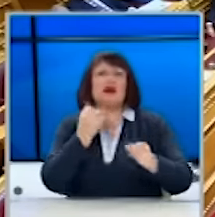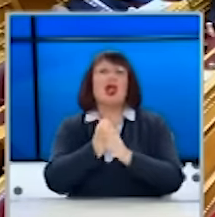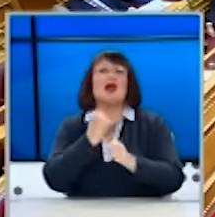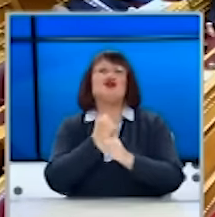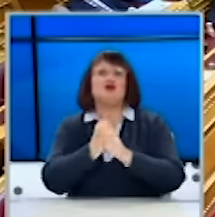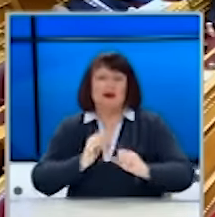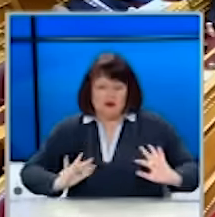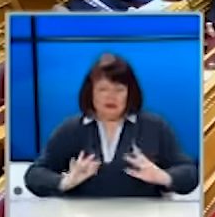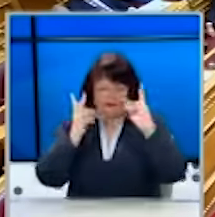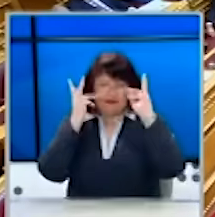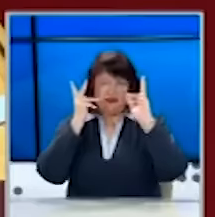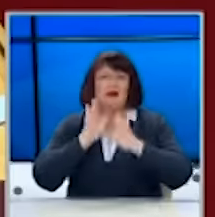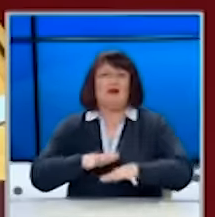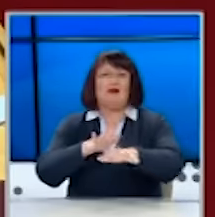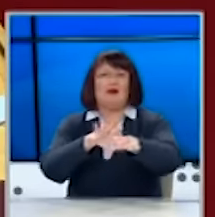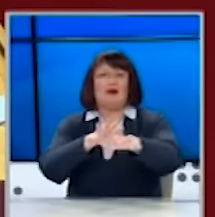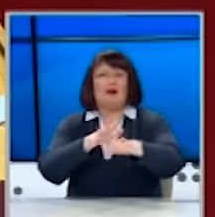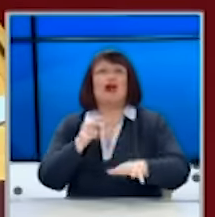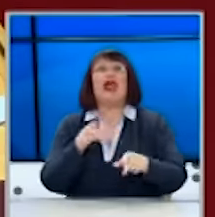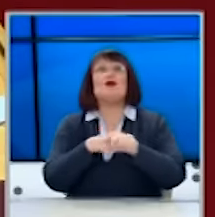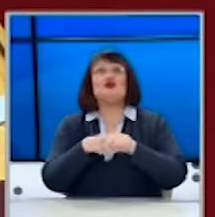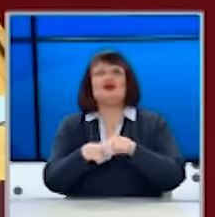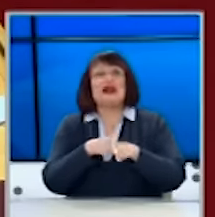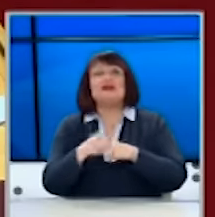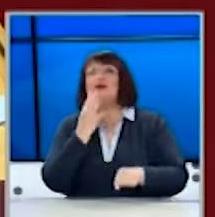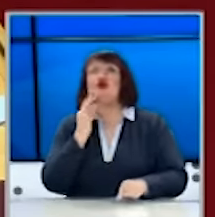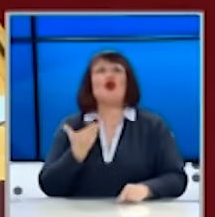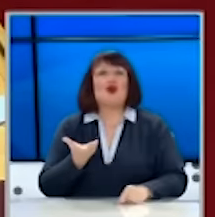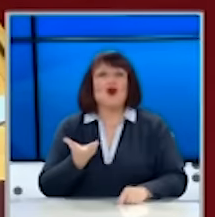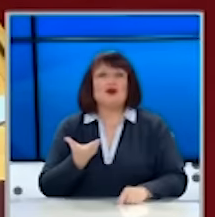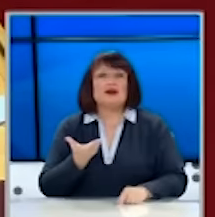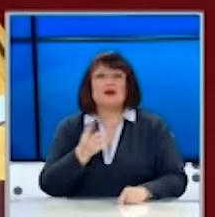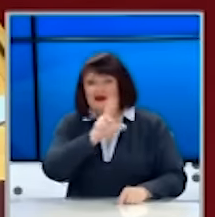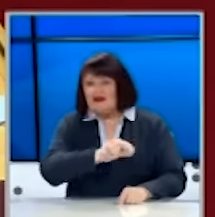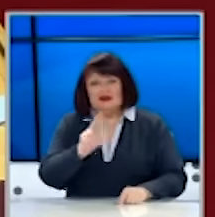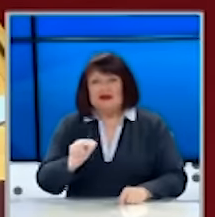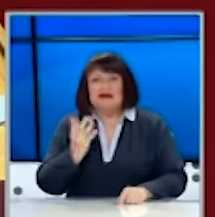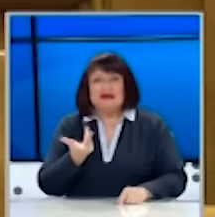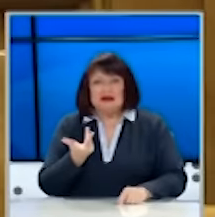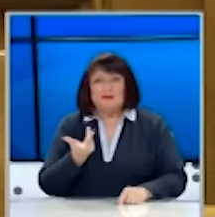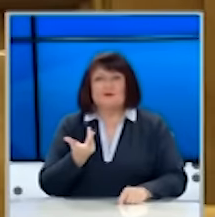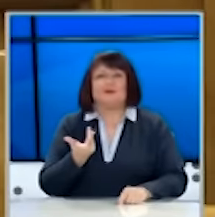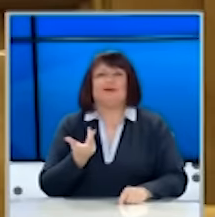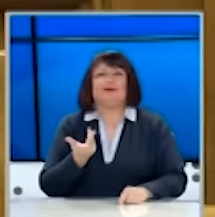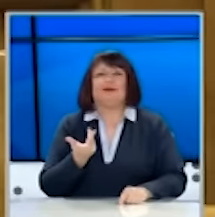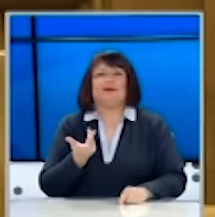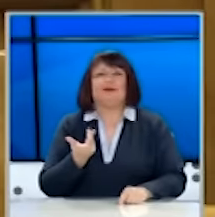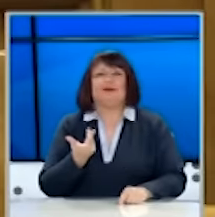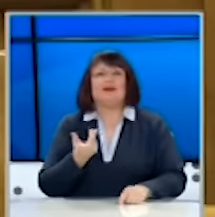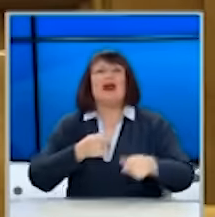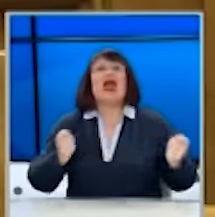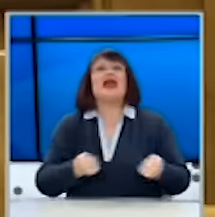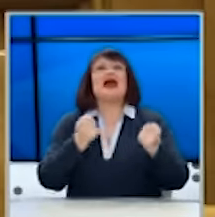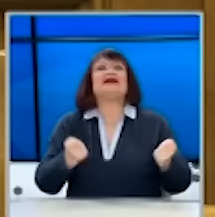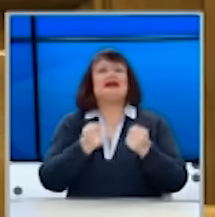καθόλου άσχετα με το θέμα που συζητάμε. Κοινός παρονομαστής είναι το γεγονός ότι οι εργατικές,